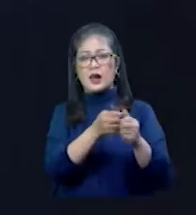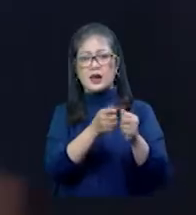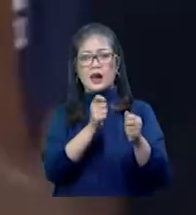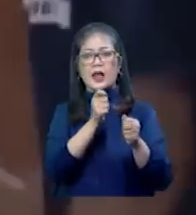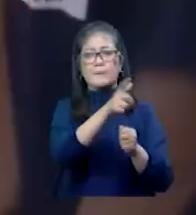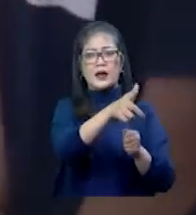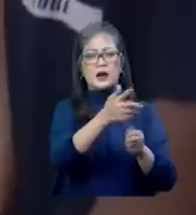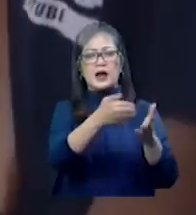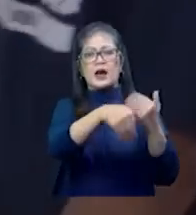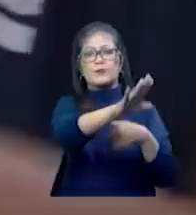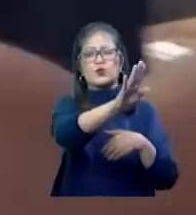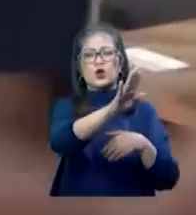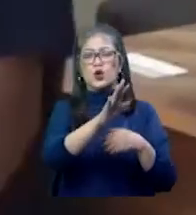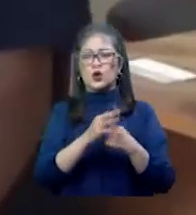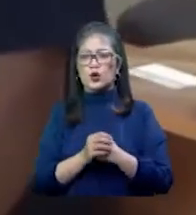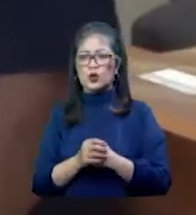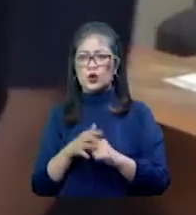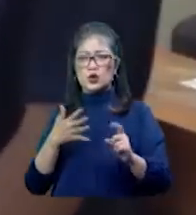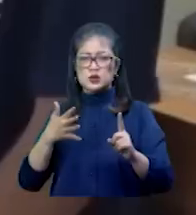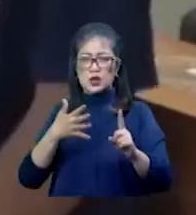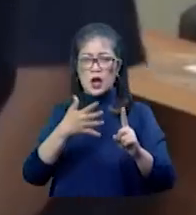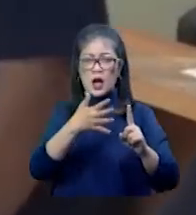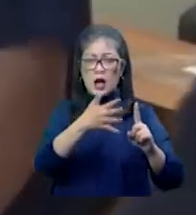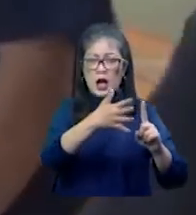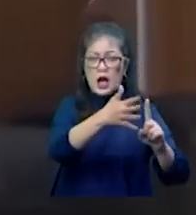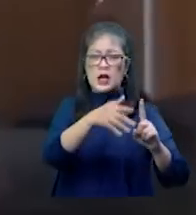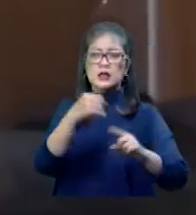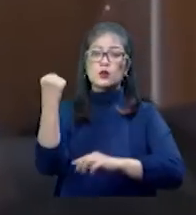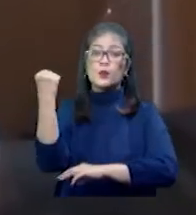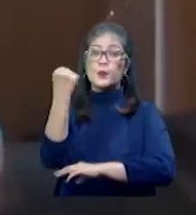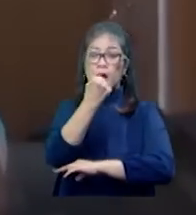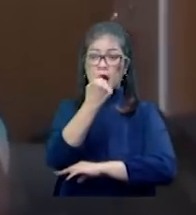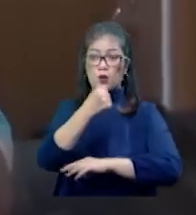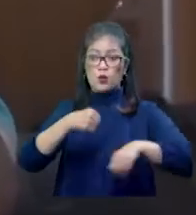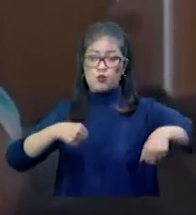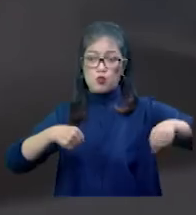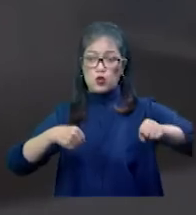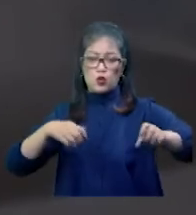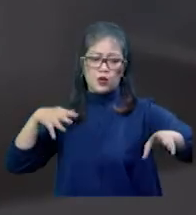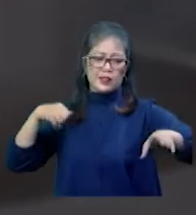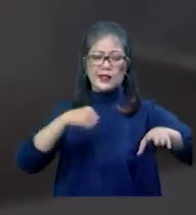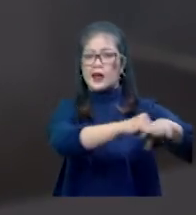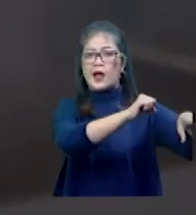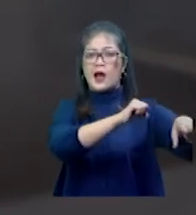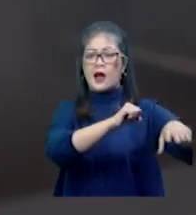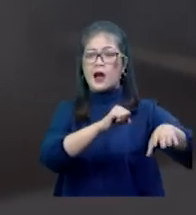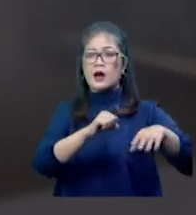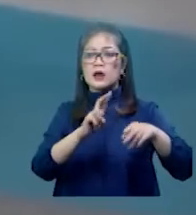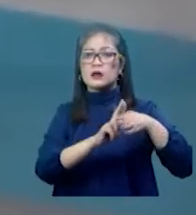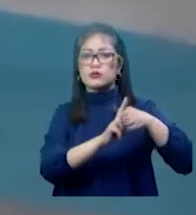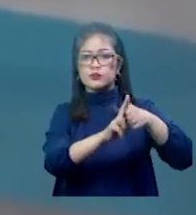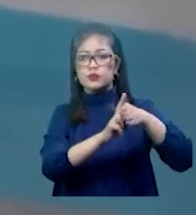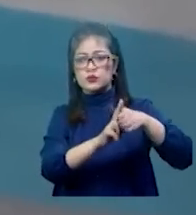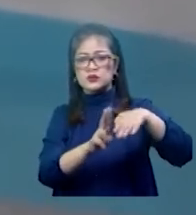Saat pelaku dan korban saling kejar menaiki sepeda motor, pelaku menendang motor korban. Akibatnya korban yang berboncengan dengan temannya